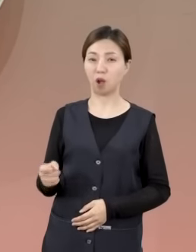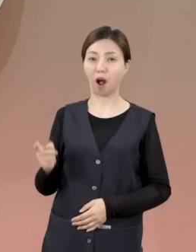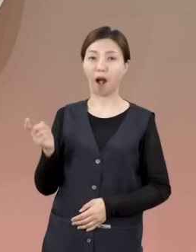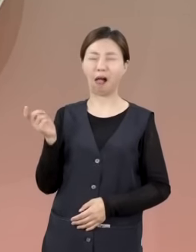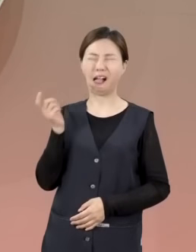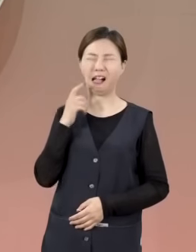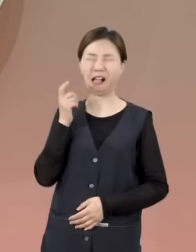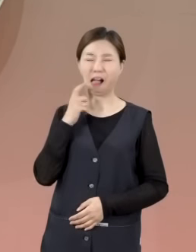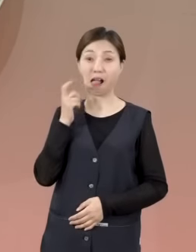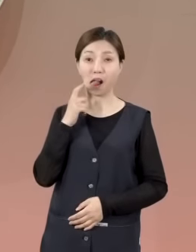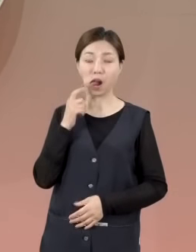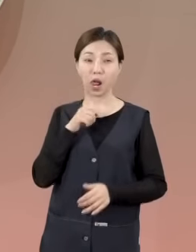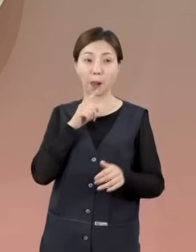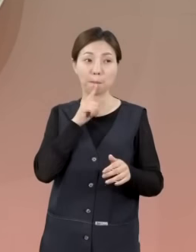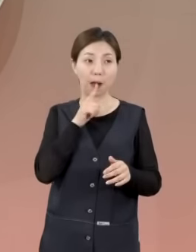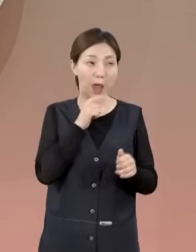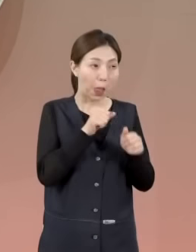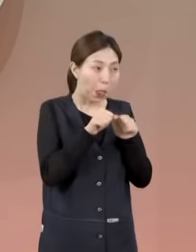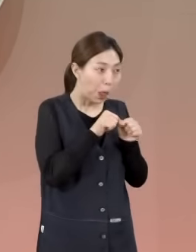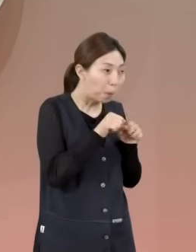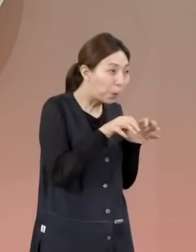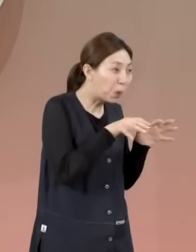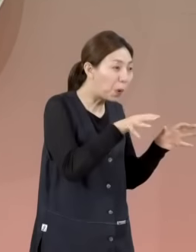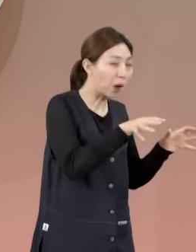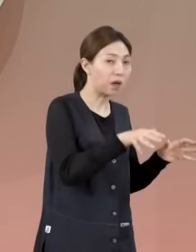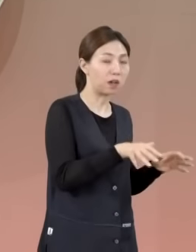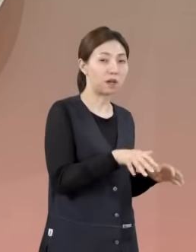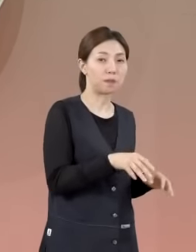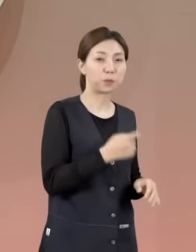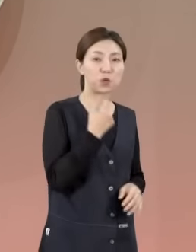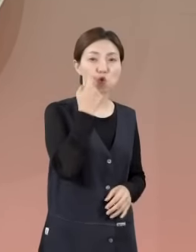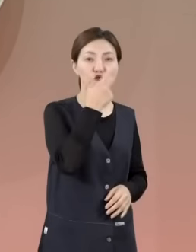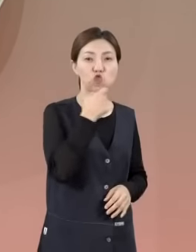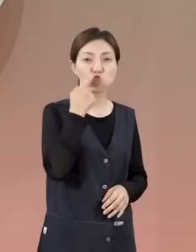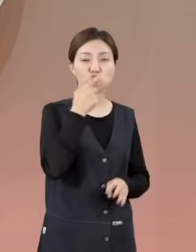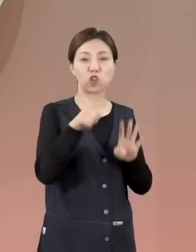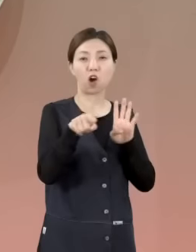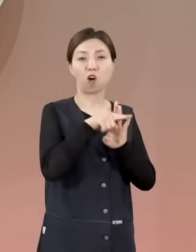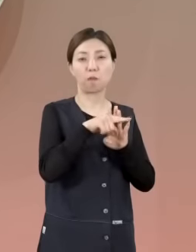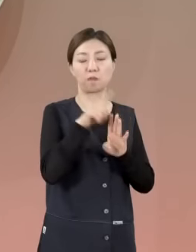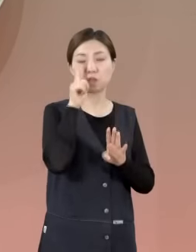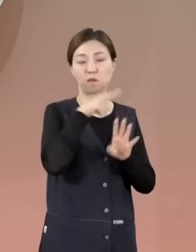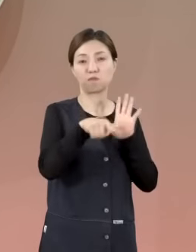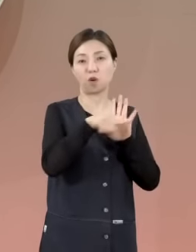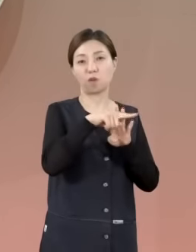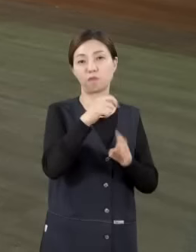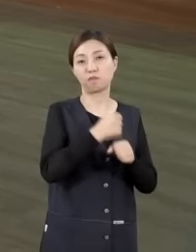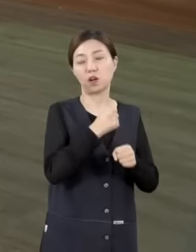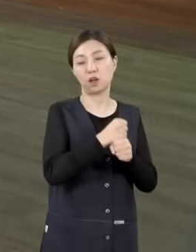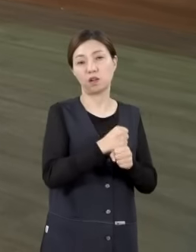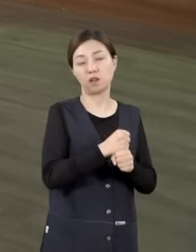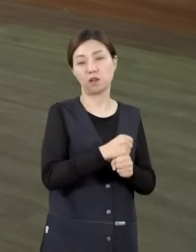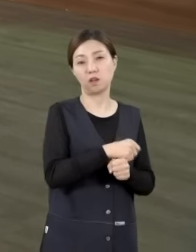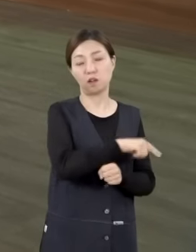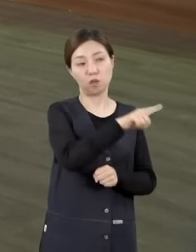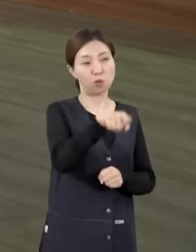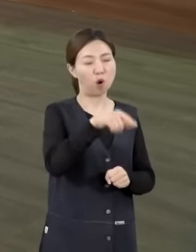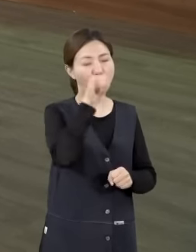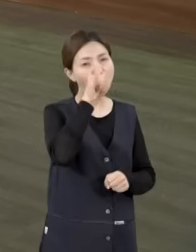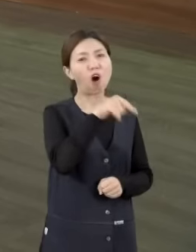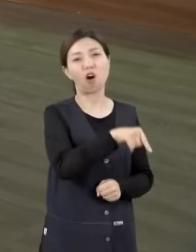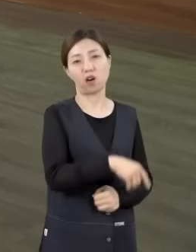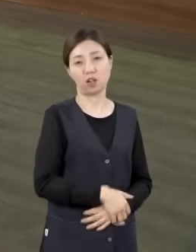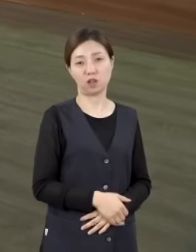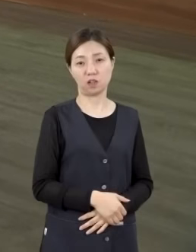하고 막 뒤에서 막 얼토당토 하는 말 막 구업 짓고 막 그런